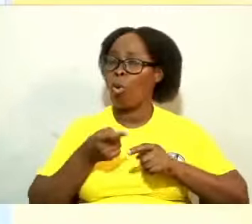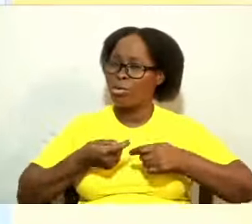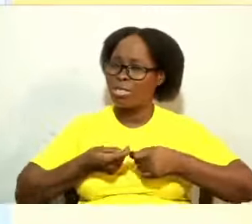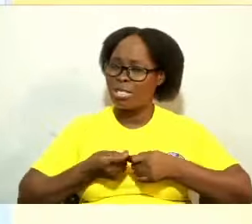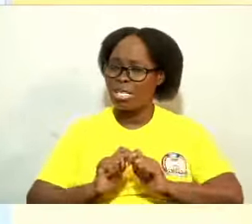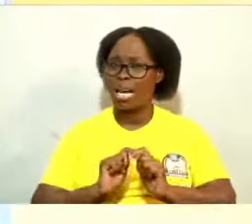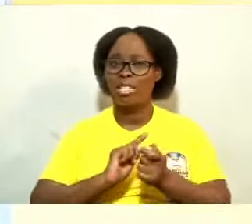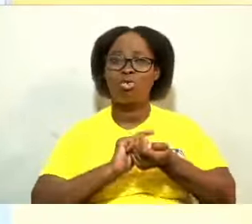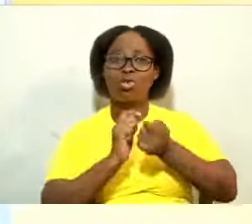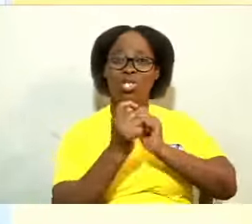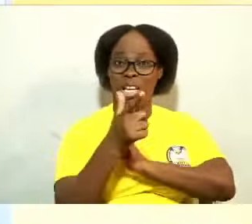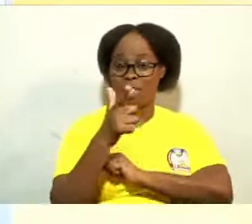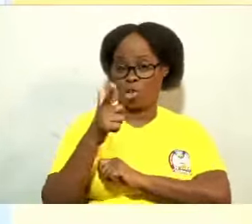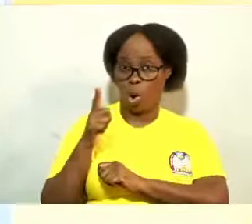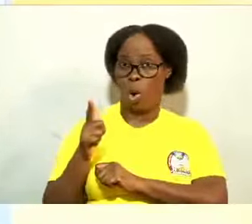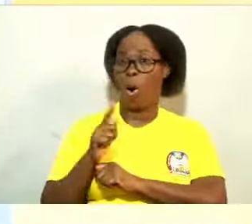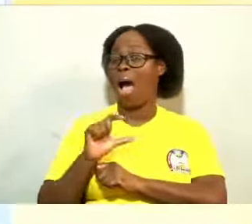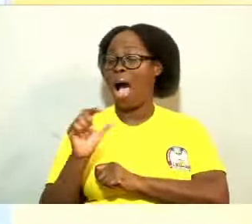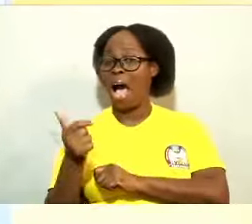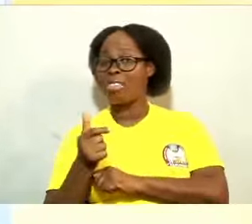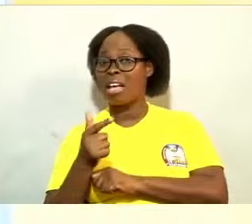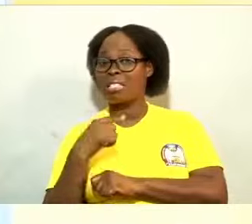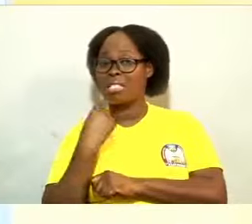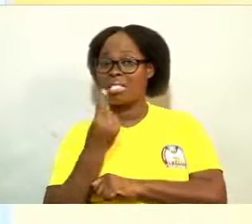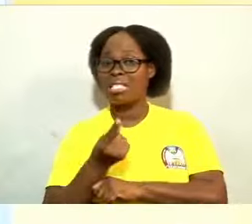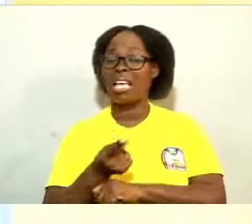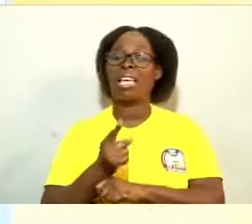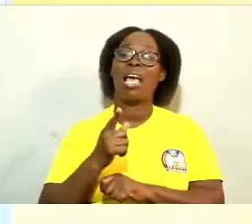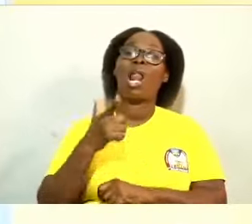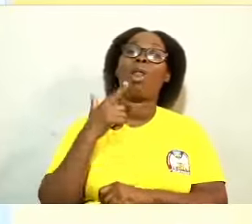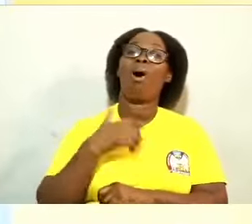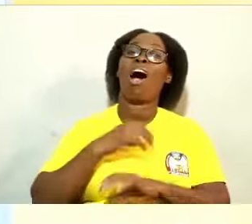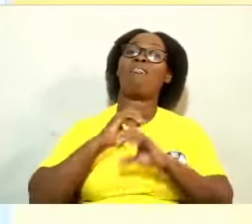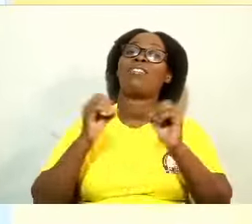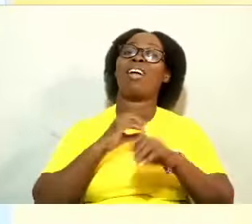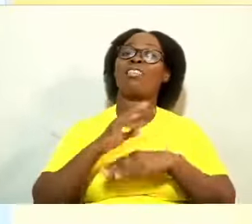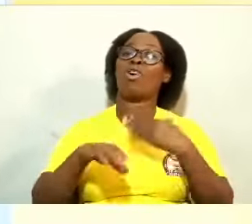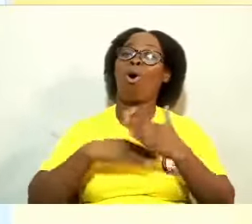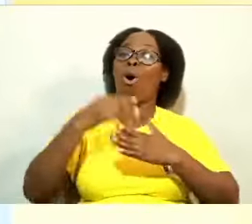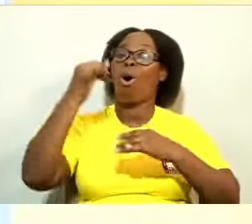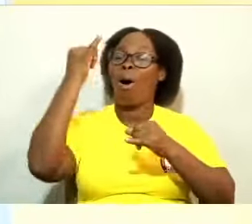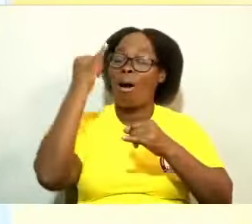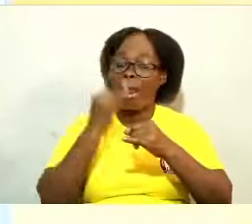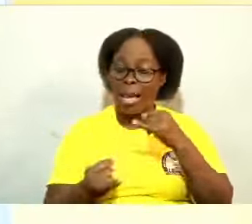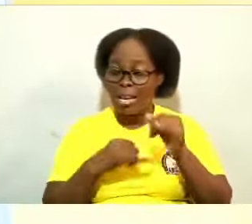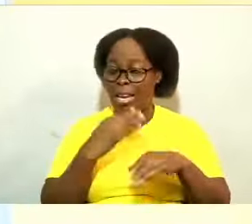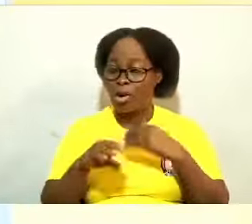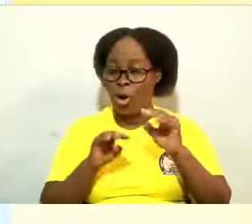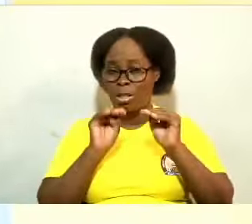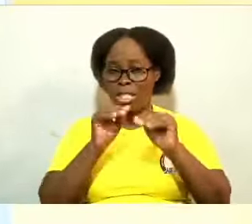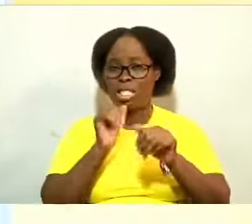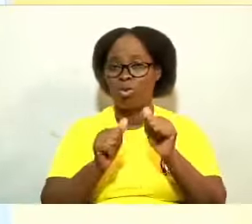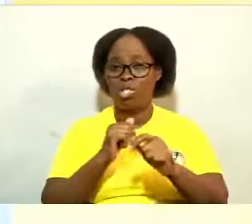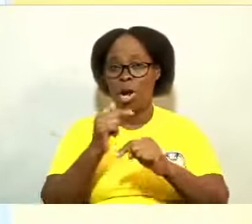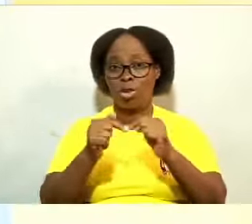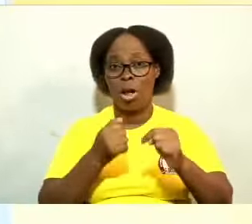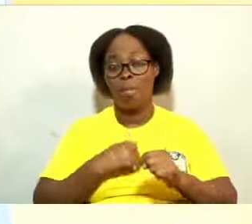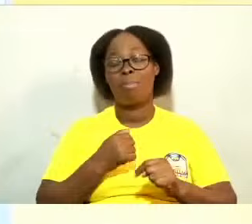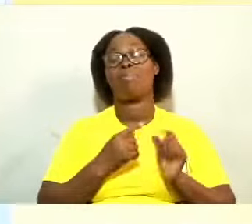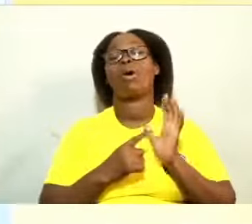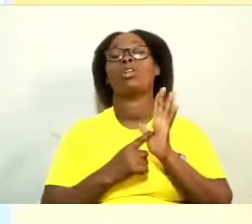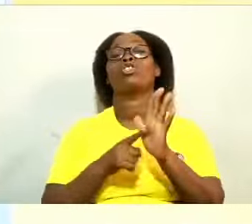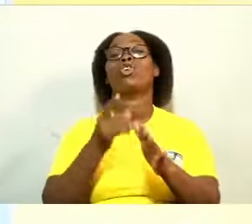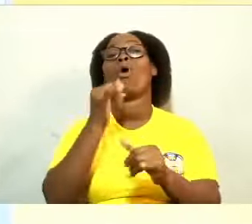wanaoendelea kuwafundisha watu hakuna amri, fainali ya yote katika masomo yanayoendelea nitawaonyesha mwisho